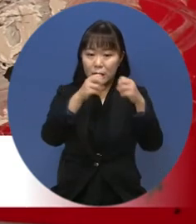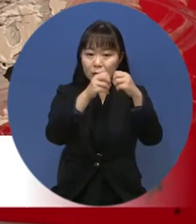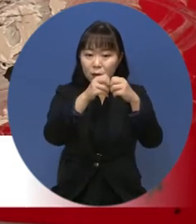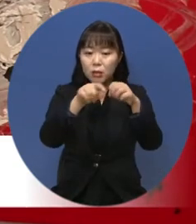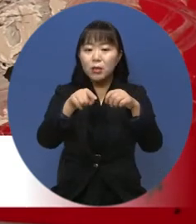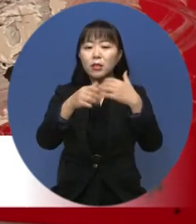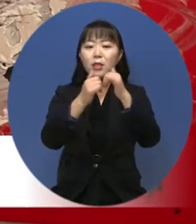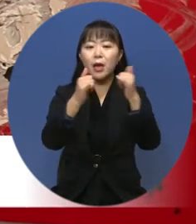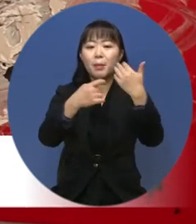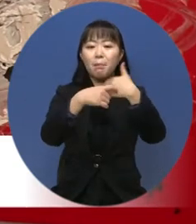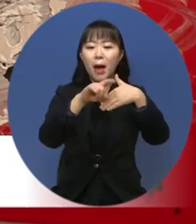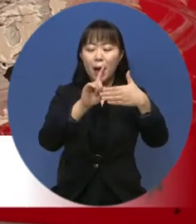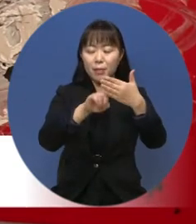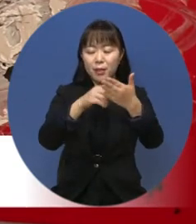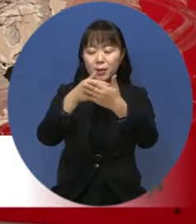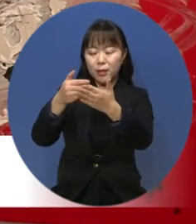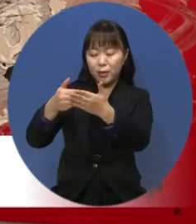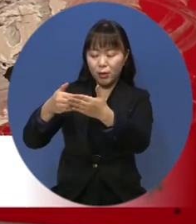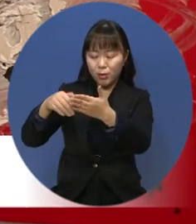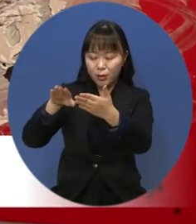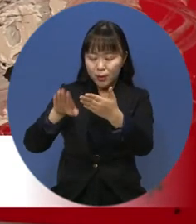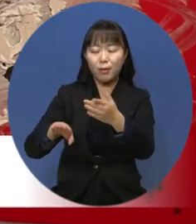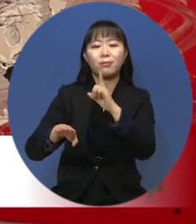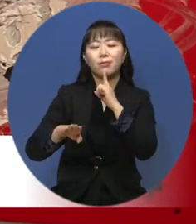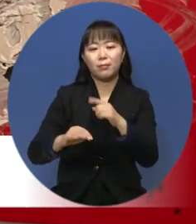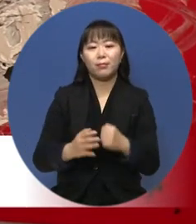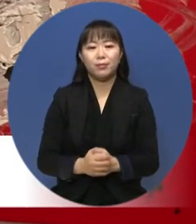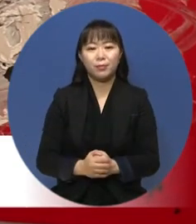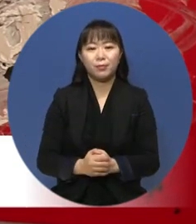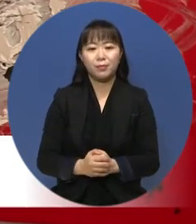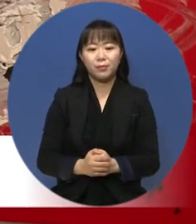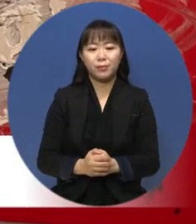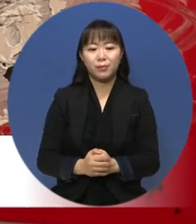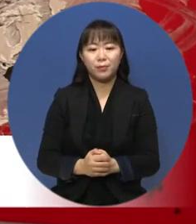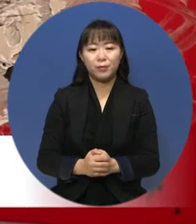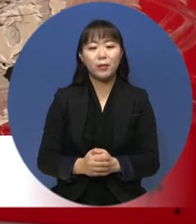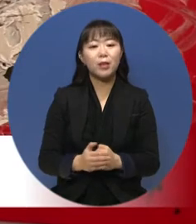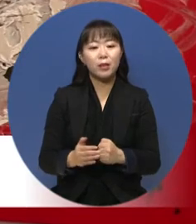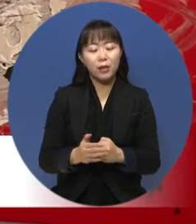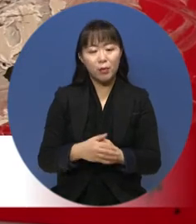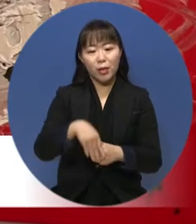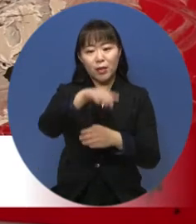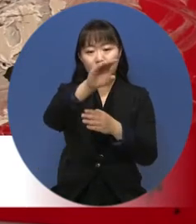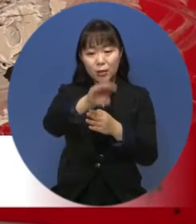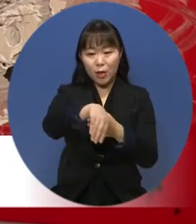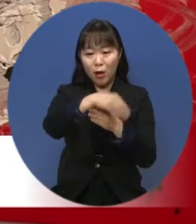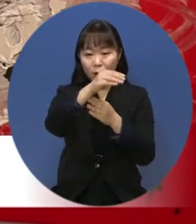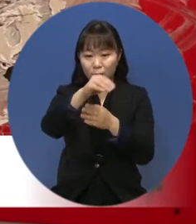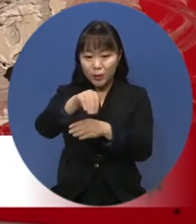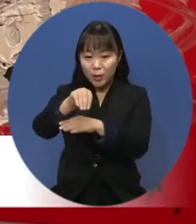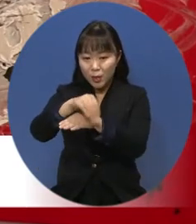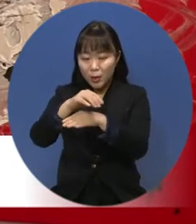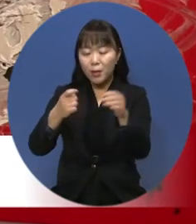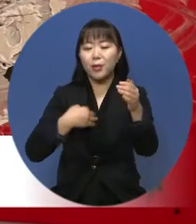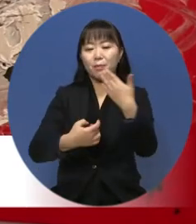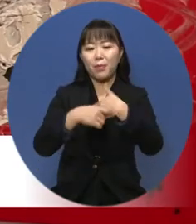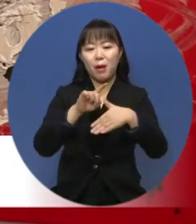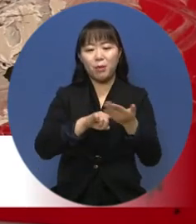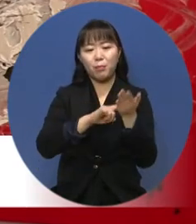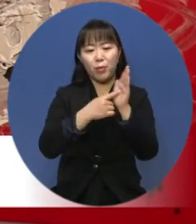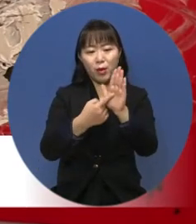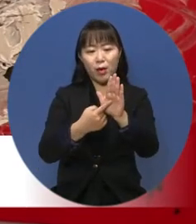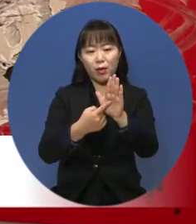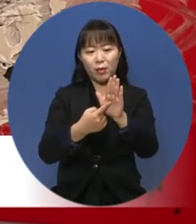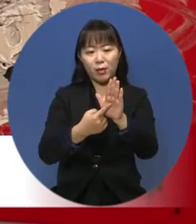마음을 그린 것이다 라고도 했구요 어 그래서 새는 마음을 표현하는 표현